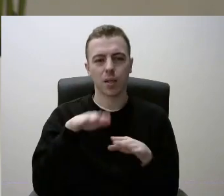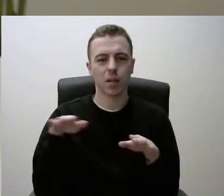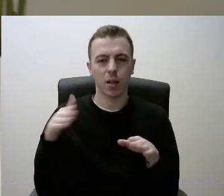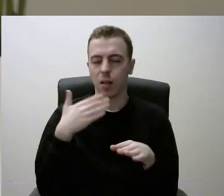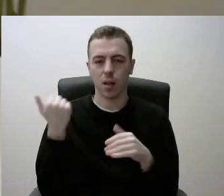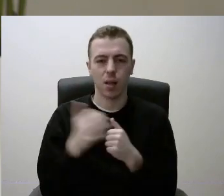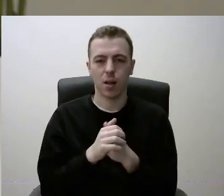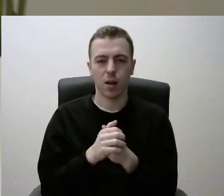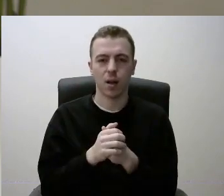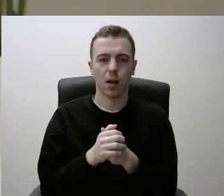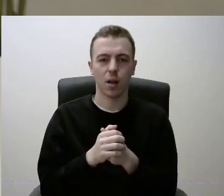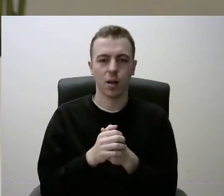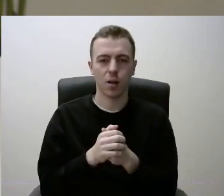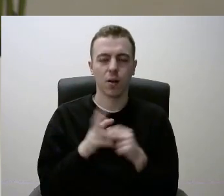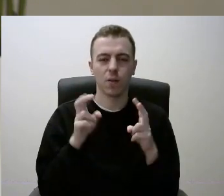rimta